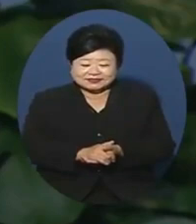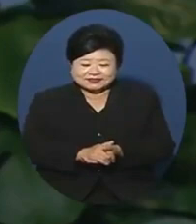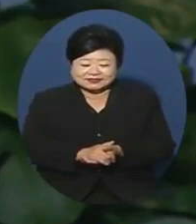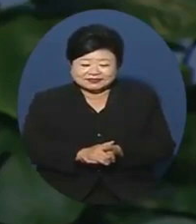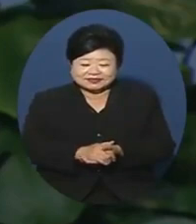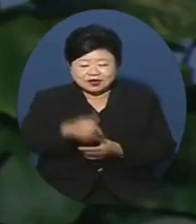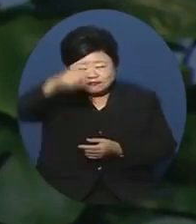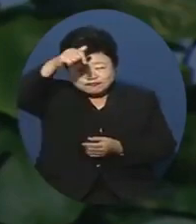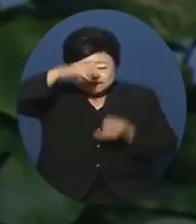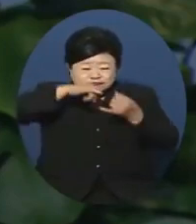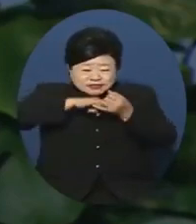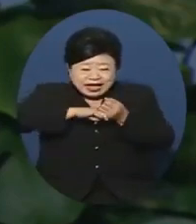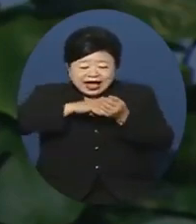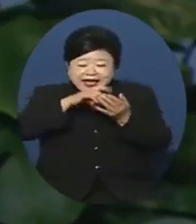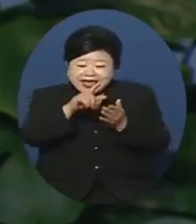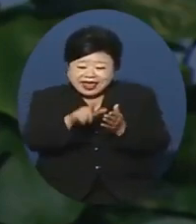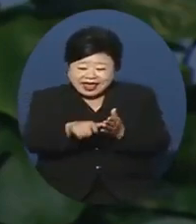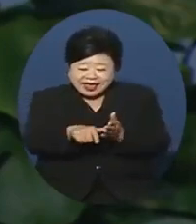구약에